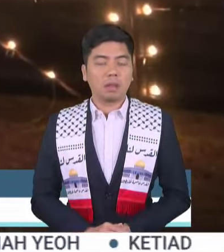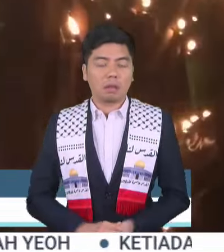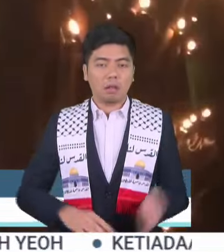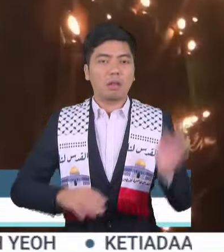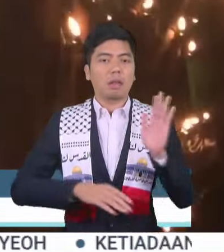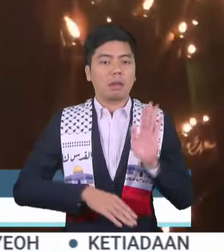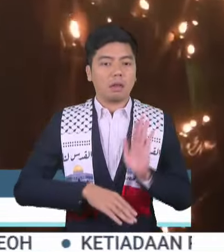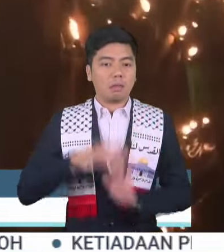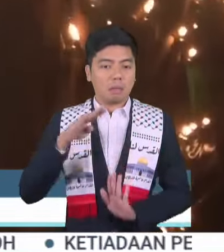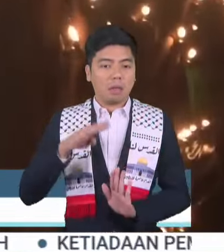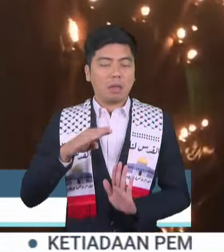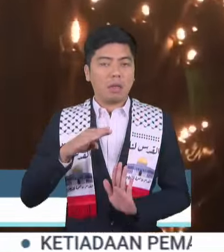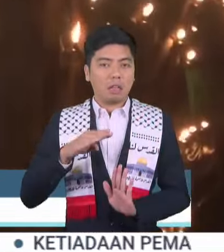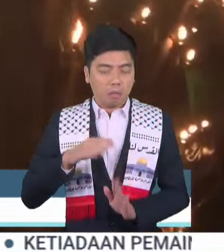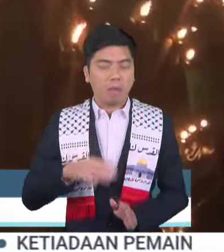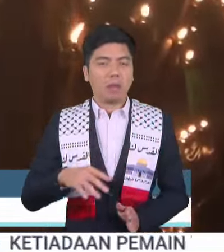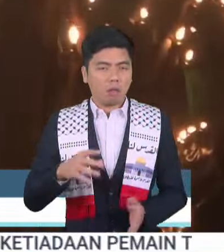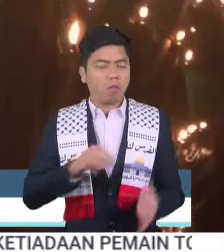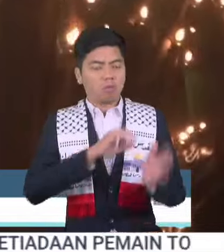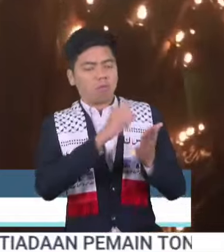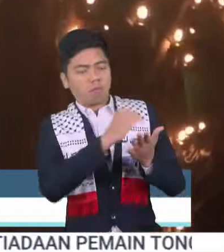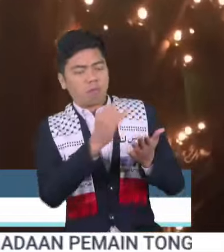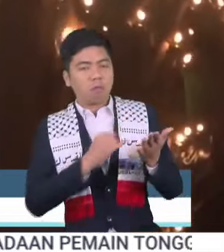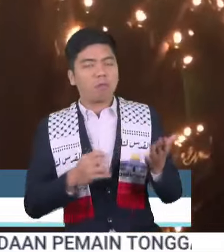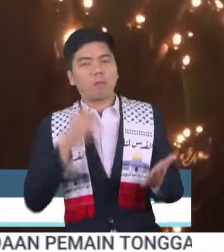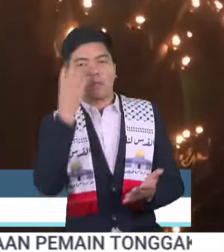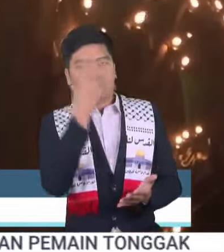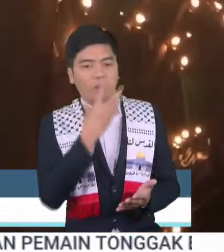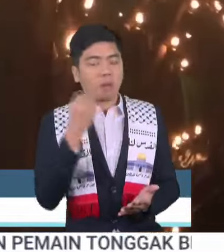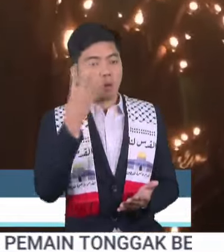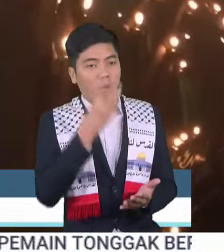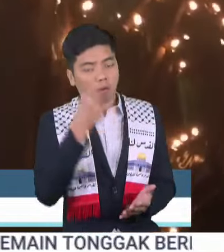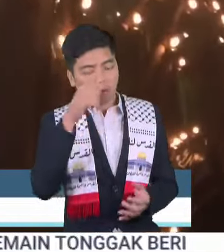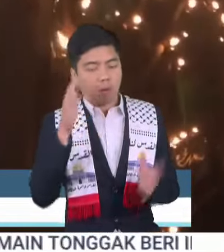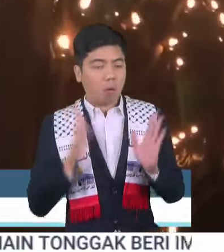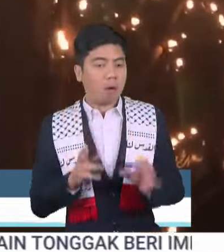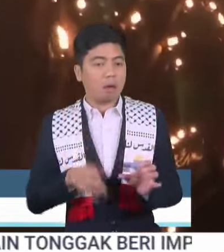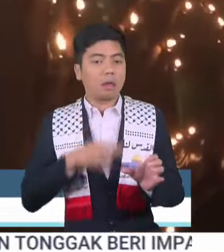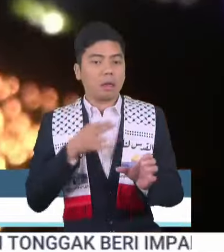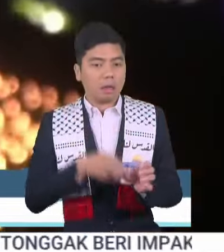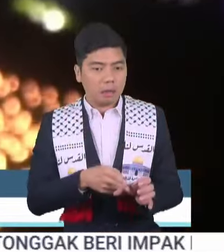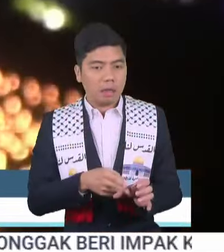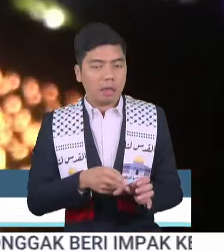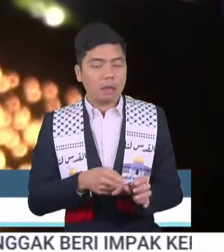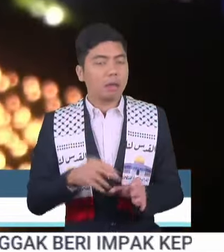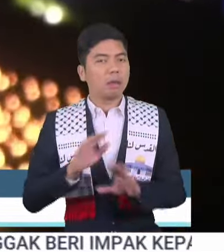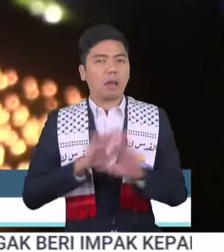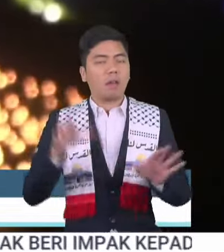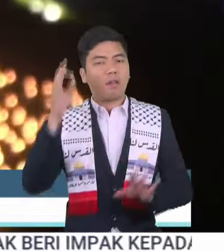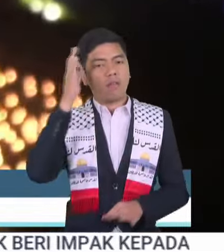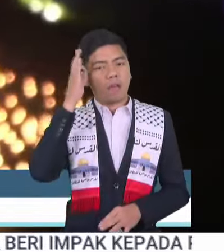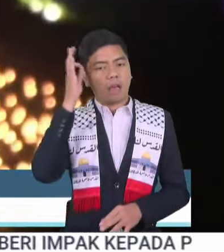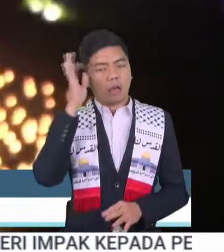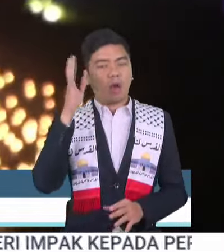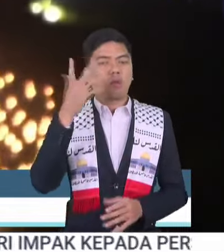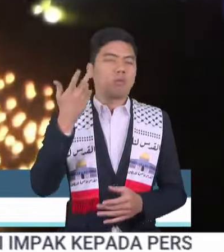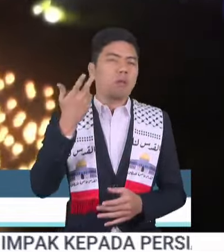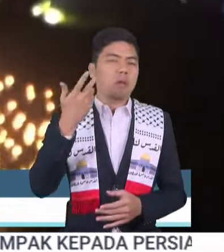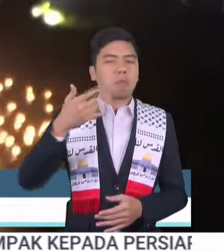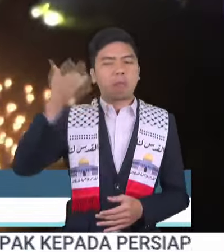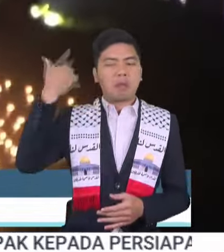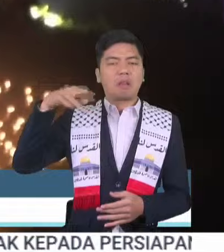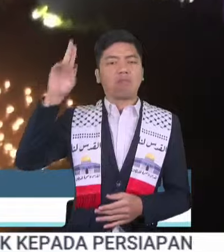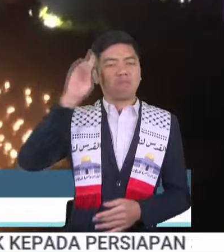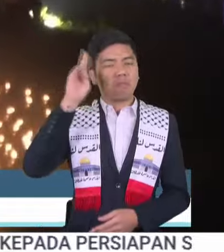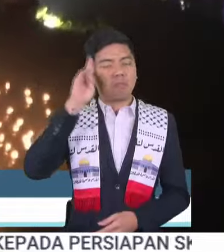lebih kreativiti kepada setiap peserta ini supaya mereka tidak memikirkan perkara yang sama seperti tahun-tahun ini.